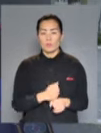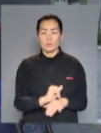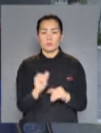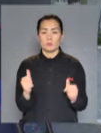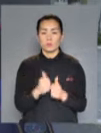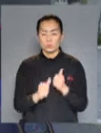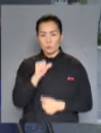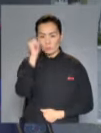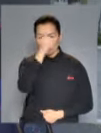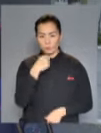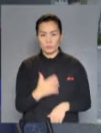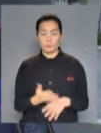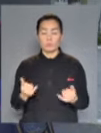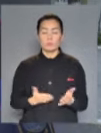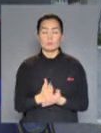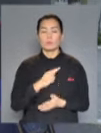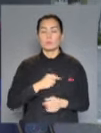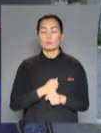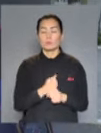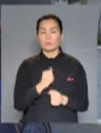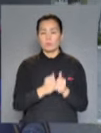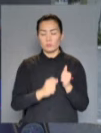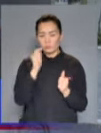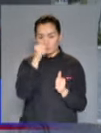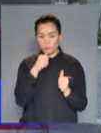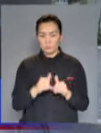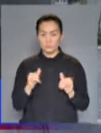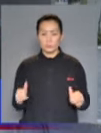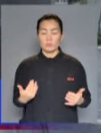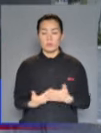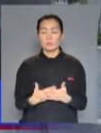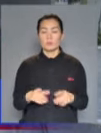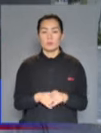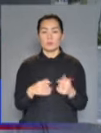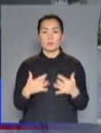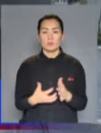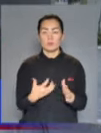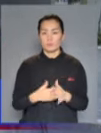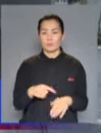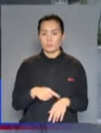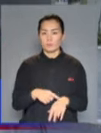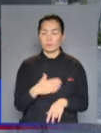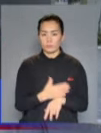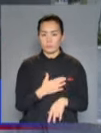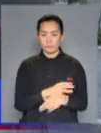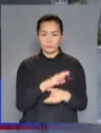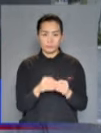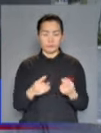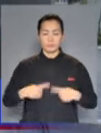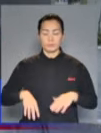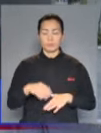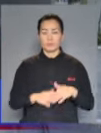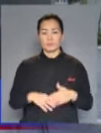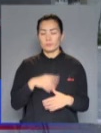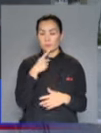жыл сайын толықтырылып отырады. Бүгінде қызметкерлер саны жыл санап көбейіп келеді. Десе де әлі де кадр тапшылығы сезіліп отыр. Осы орайда біздің